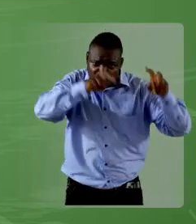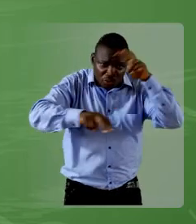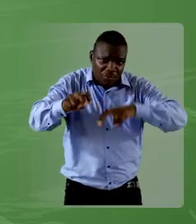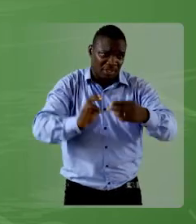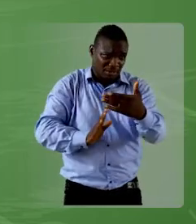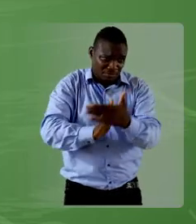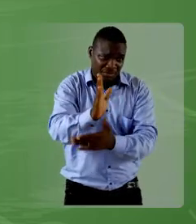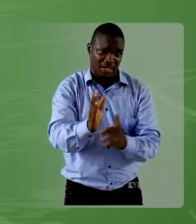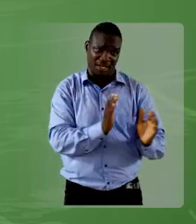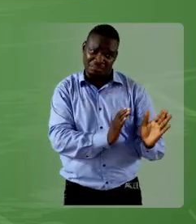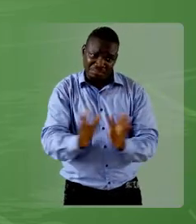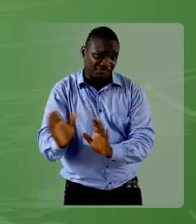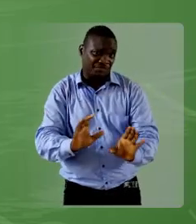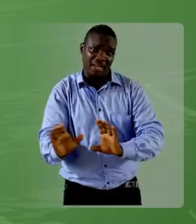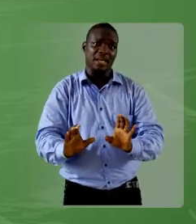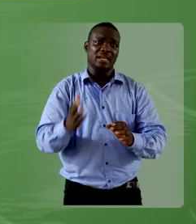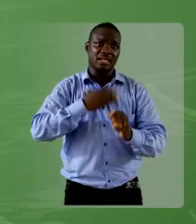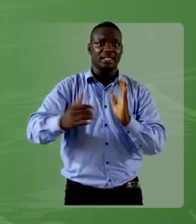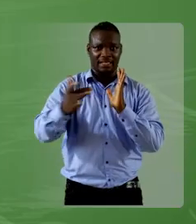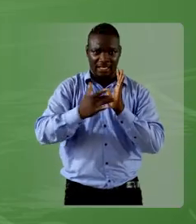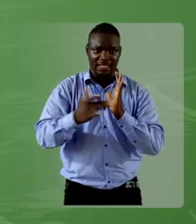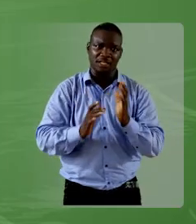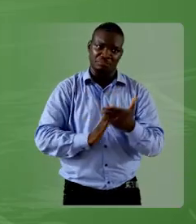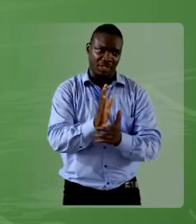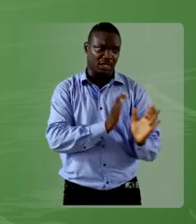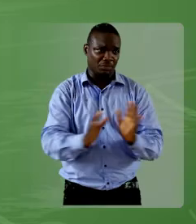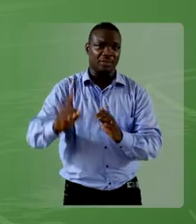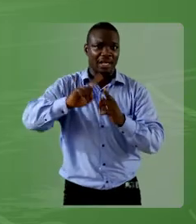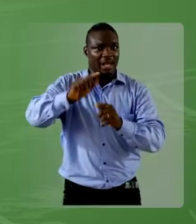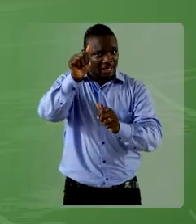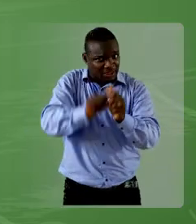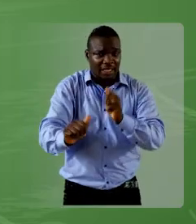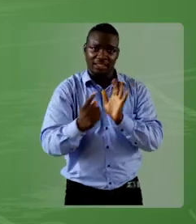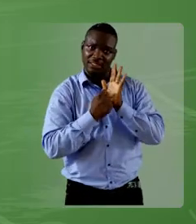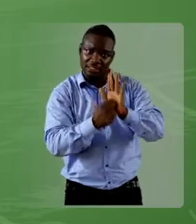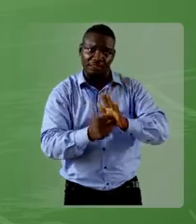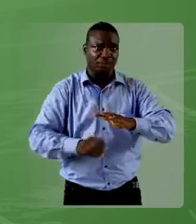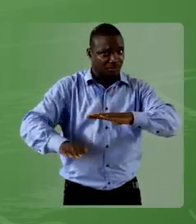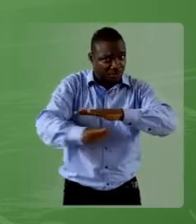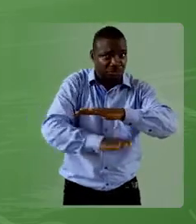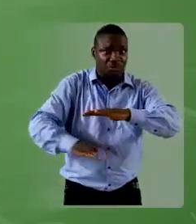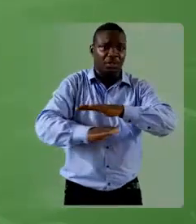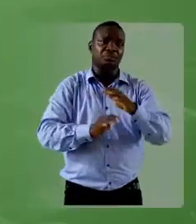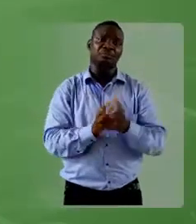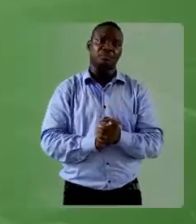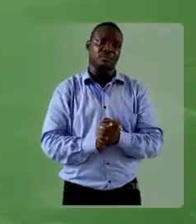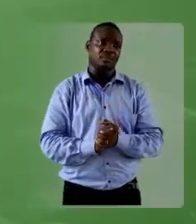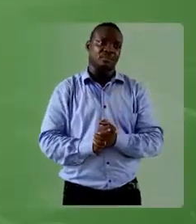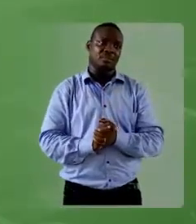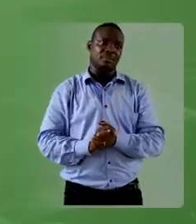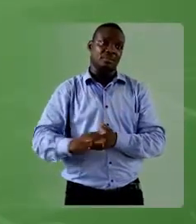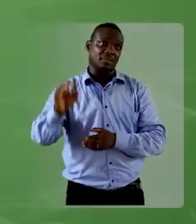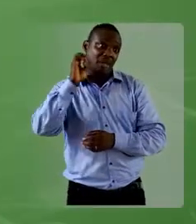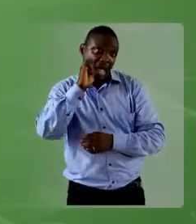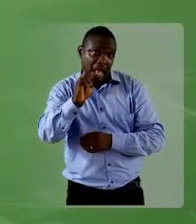des techniques d'exploitation appropriées à chaque type de gisement. Elle contribue